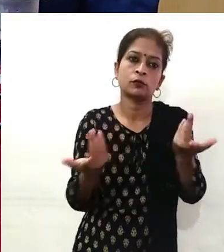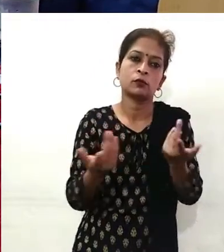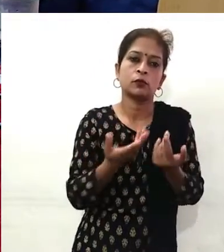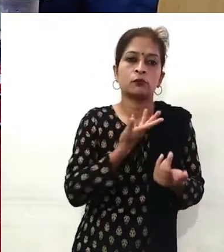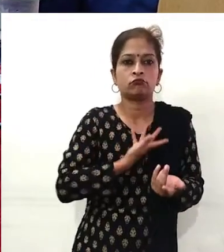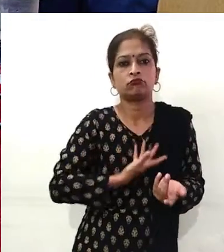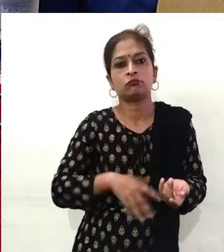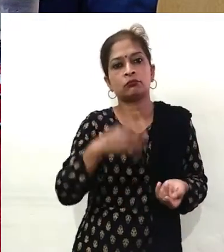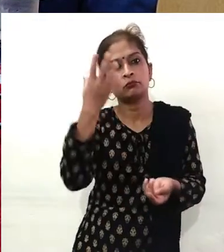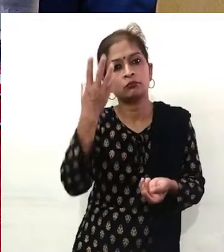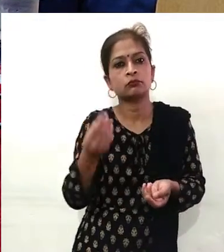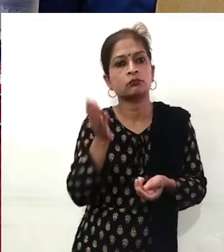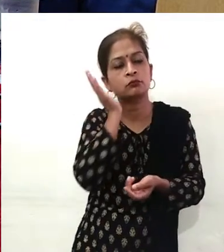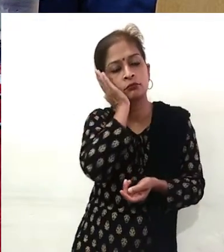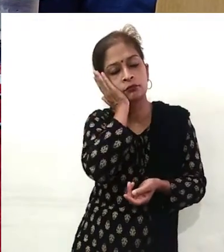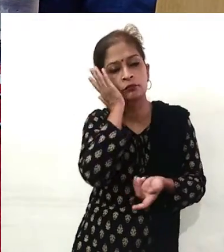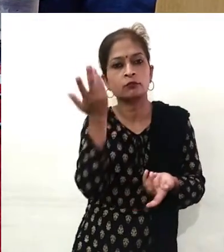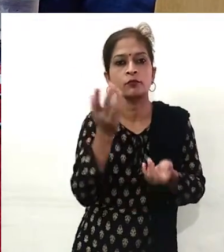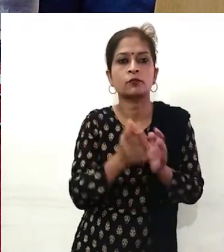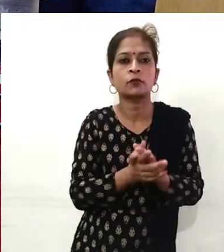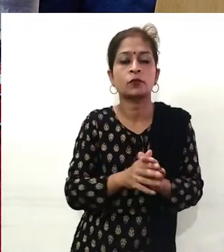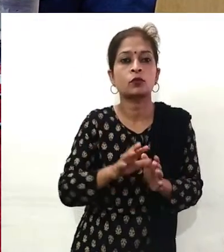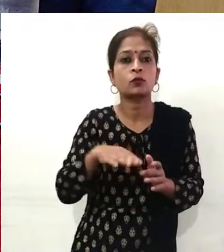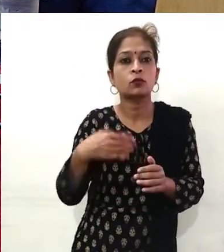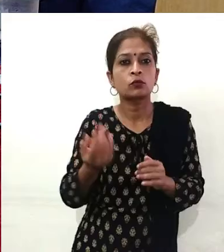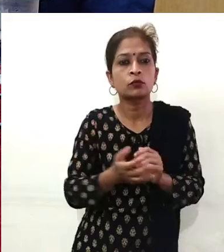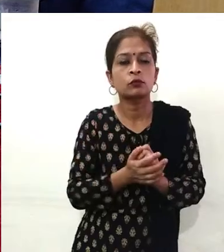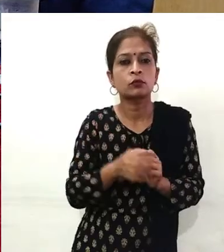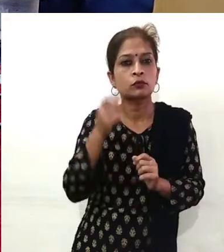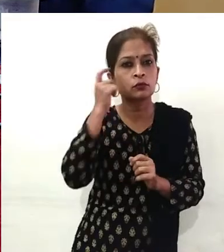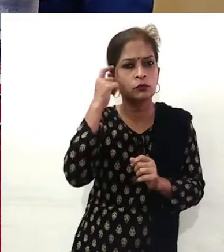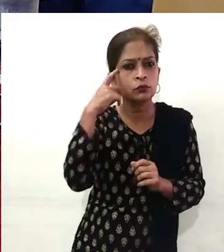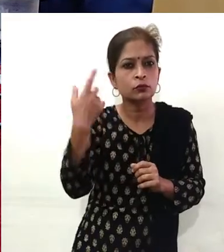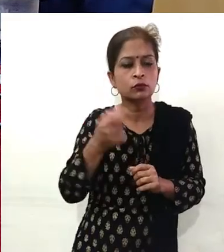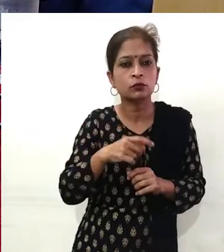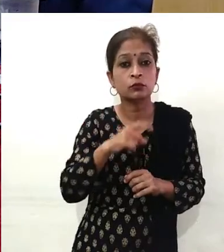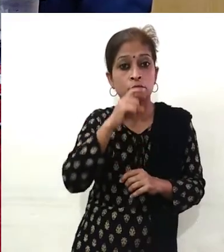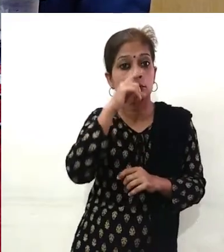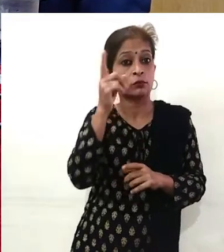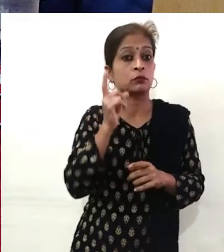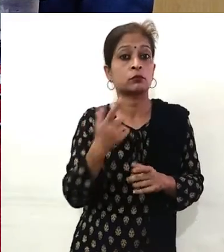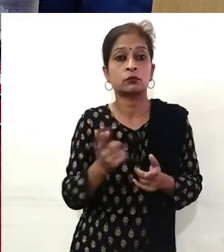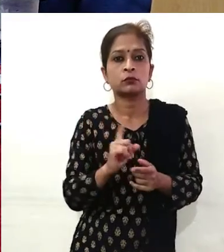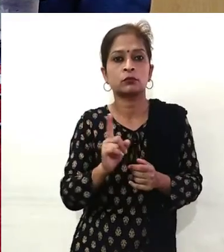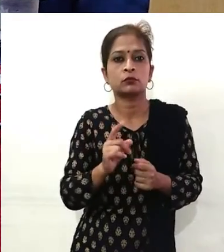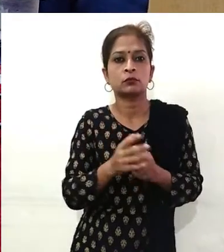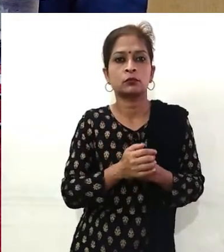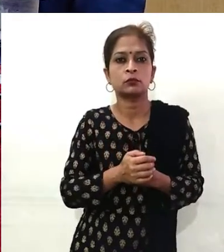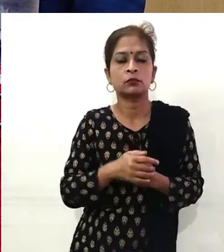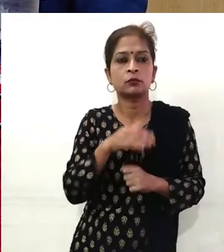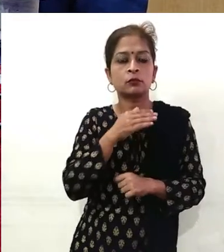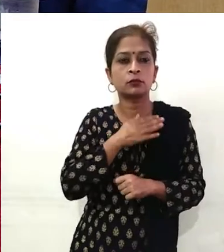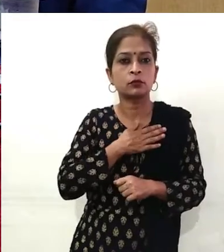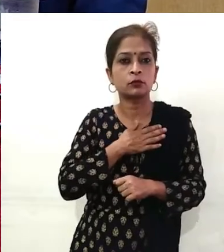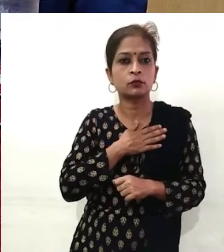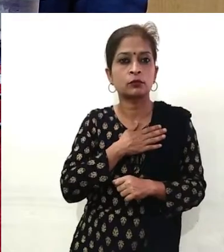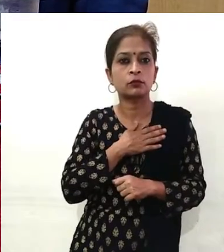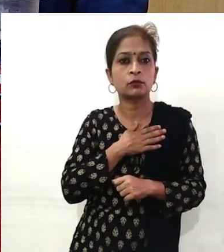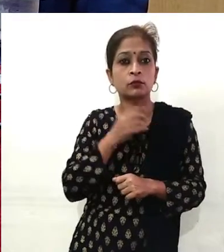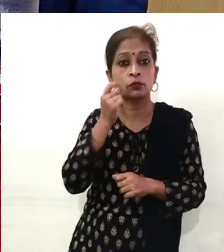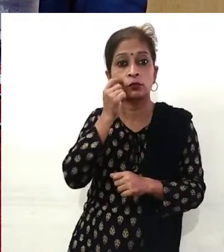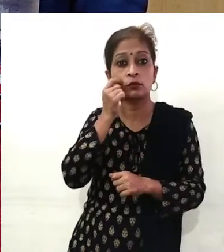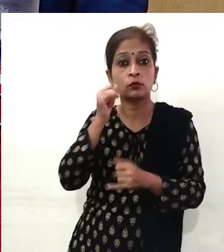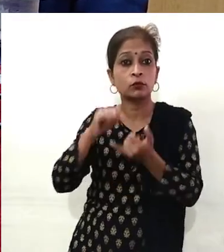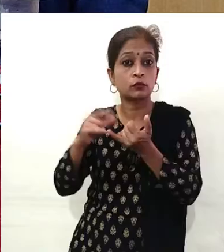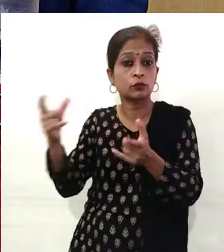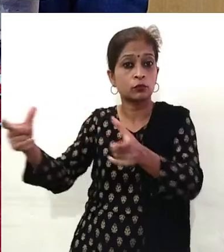समुद्र के किनारे सोए और फिर दर्शन हुए कि अहंकार से कहाँ हिला लोगे, विद्या, इसको सबर राजा को बुलाकर लाओ,